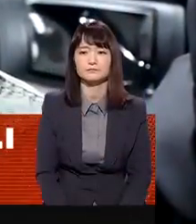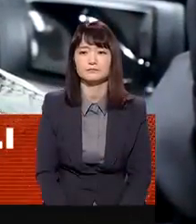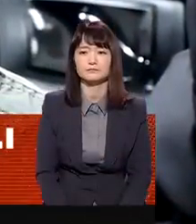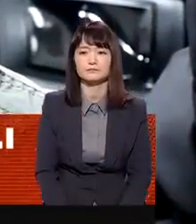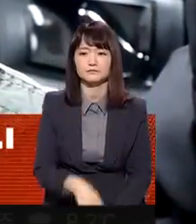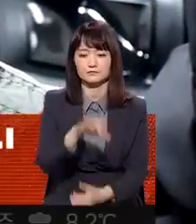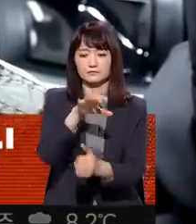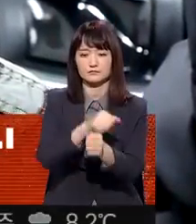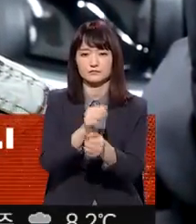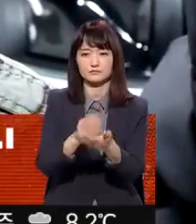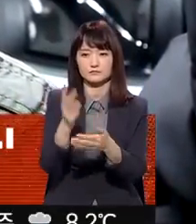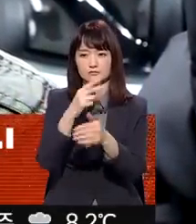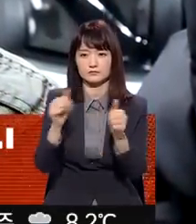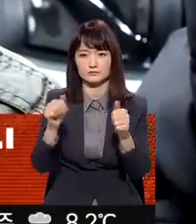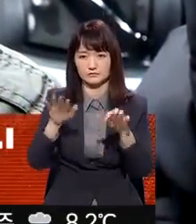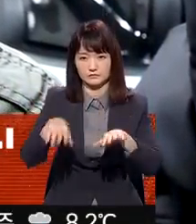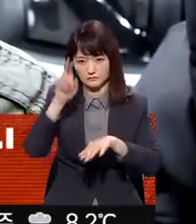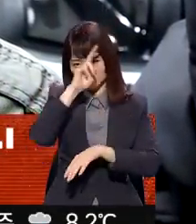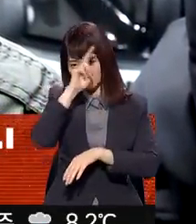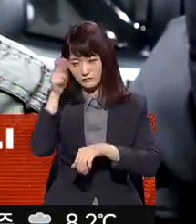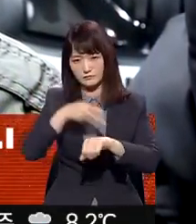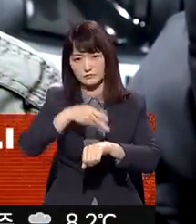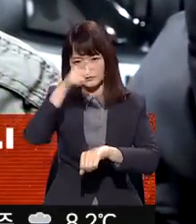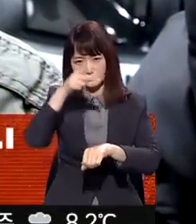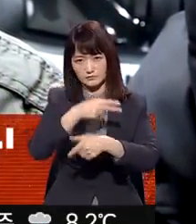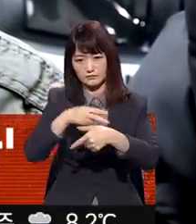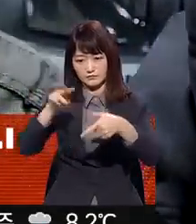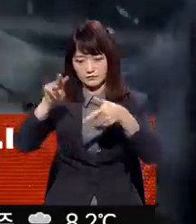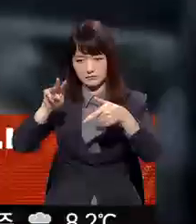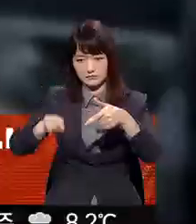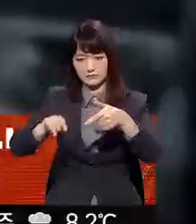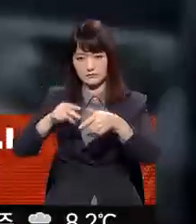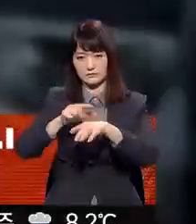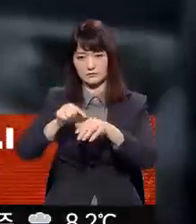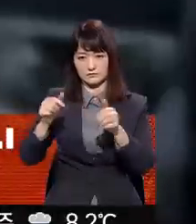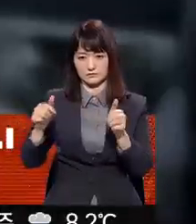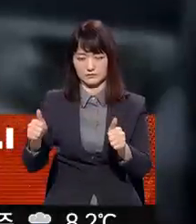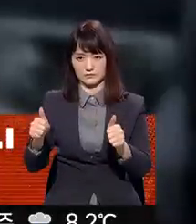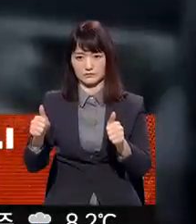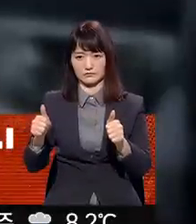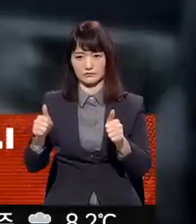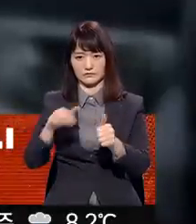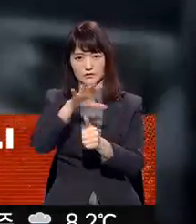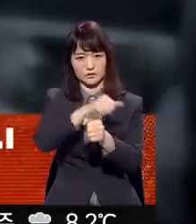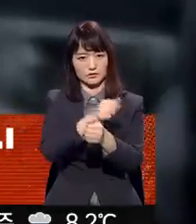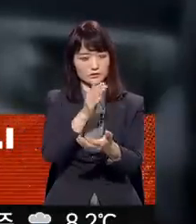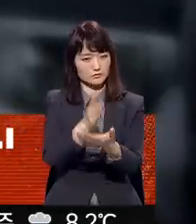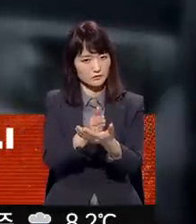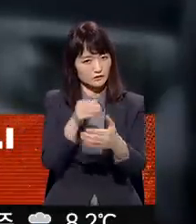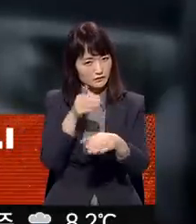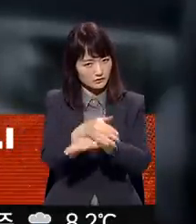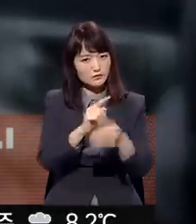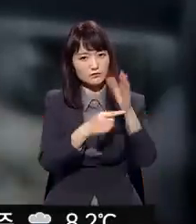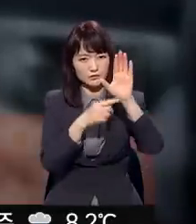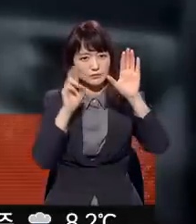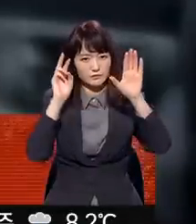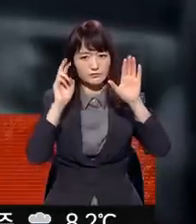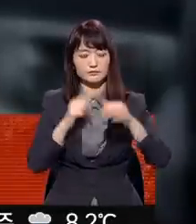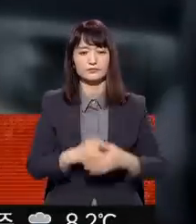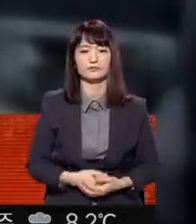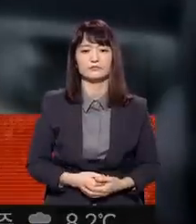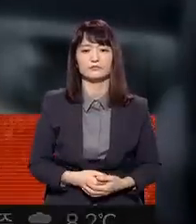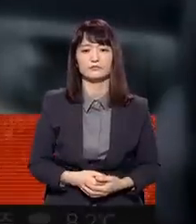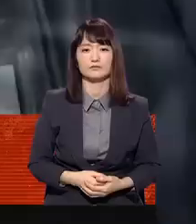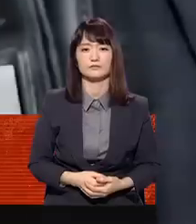이 영장실질심사가 오늘 오후 2시쯤부터 인천지법에서 진행이 됐고요. 구속 여부는 늦게 나올 것으로 보입니다. 자, 박 변호사님 네. 마무리